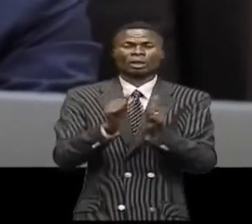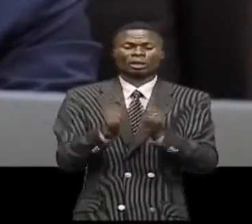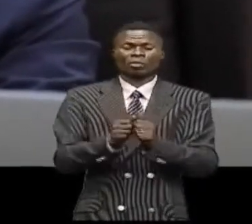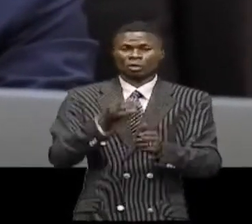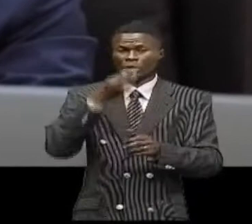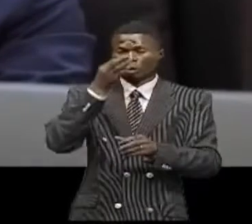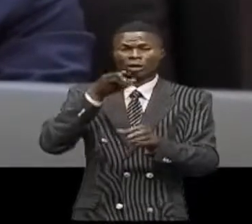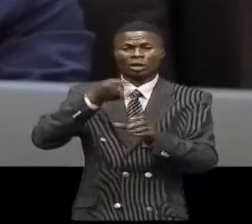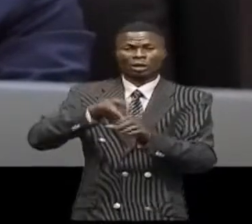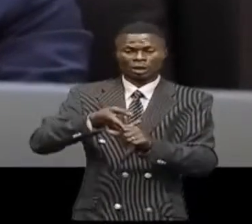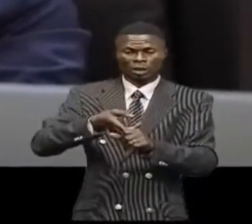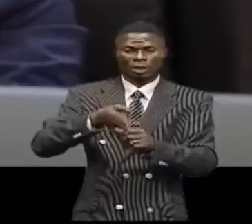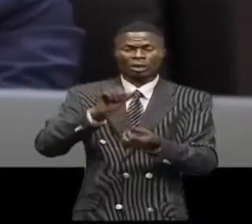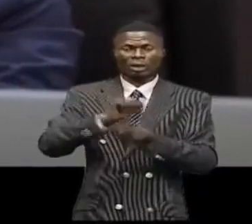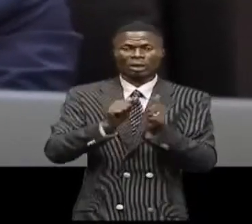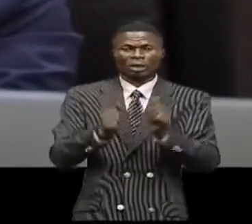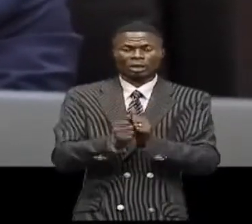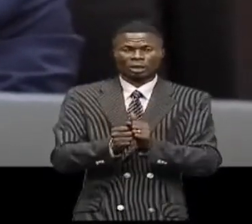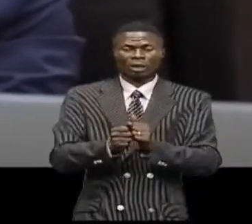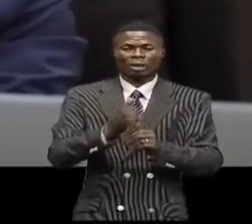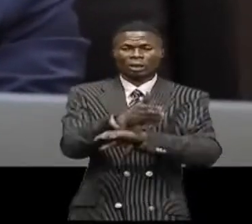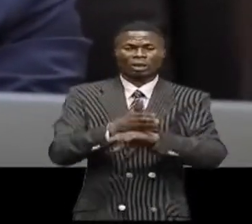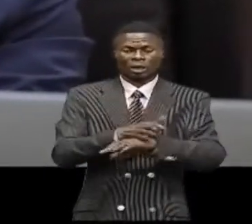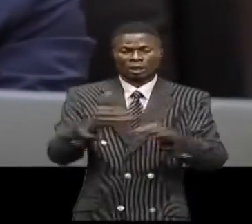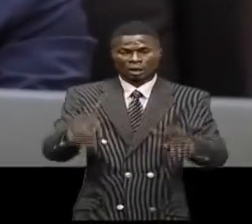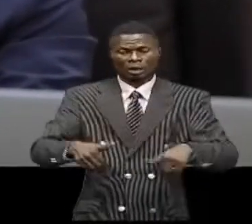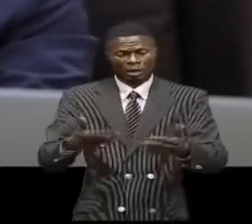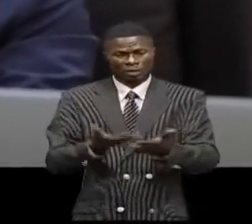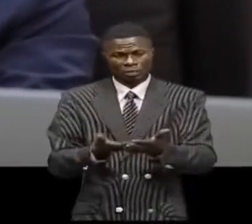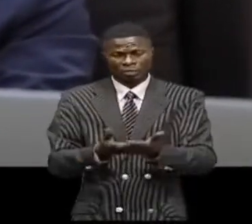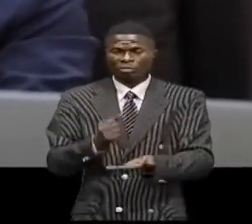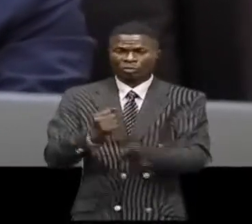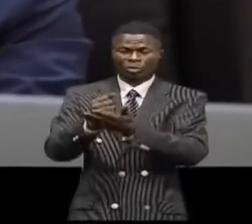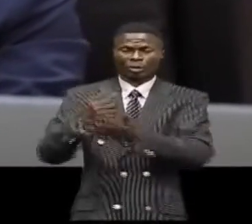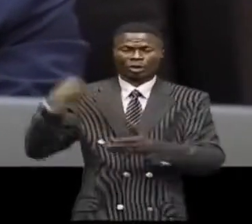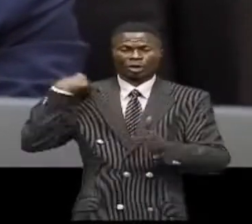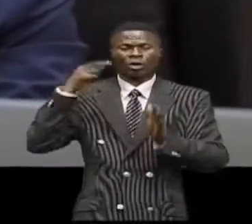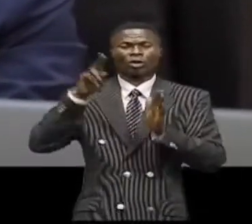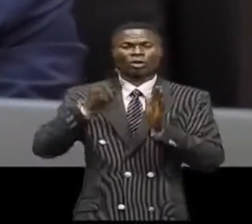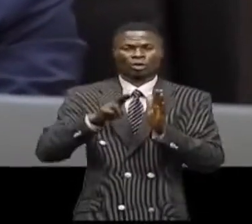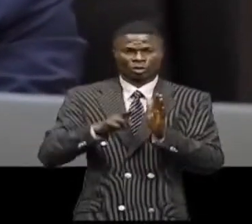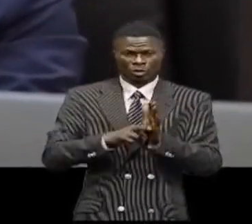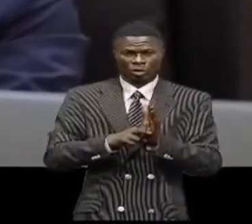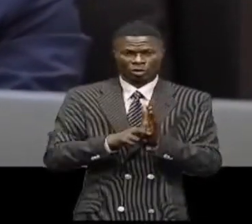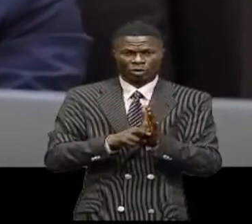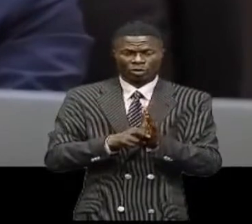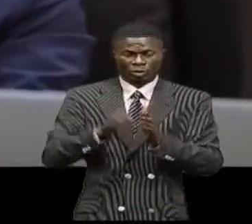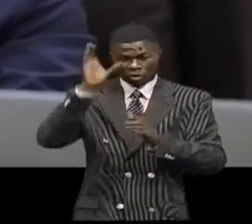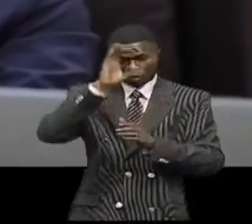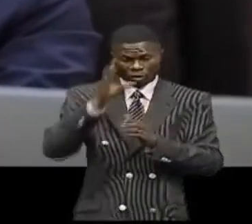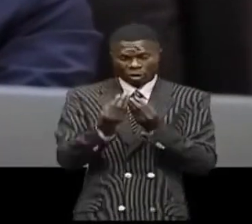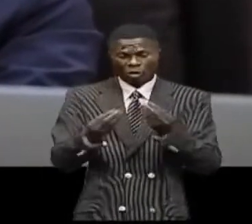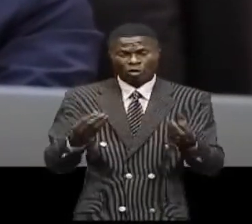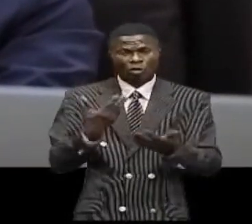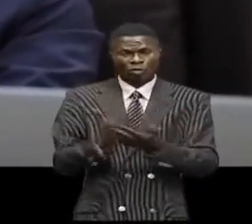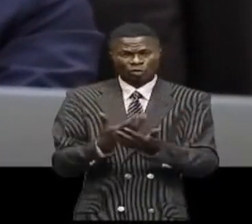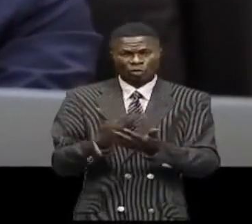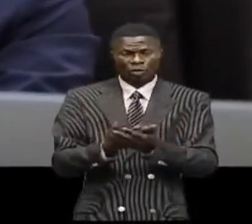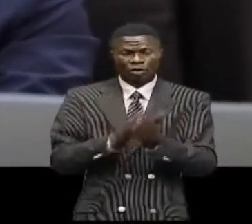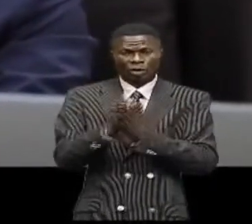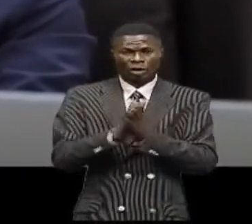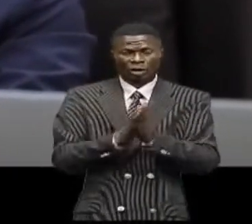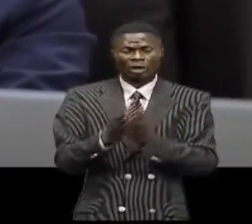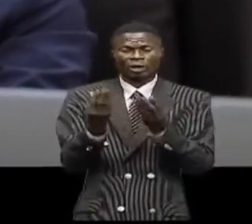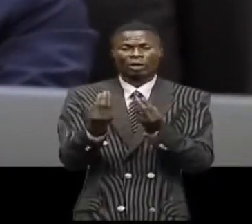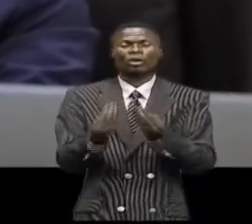pétroliers et les secteurs agroalimentaires, en vue de permettre au gouvernement de prendre des mesures appropriées qui tiennent compte de pistes